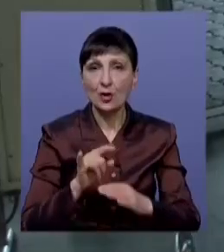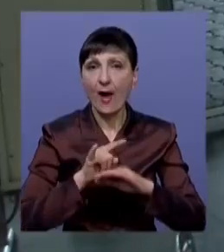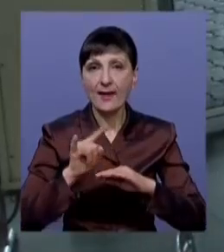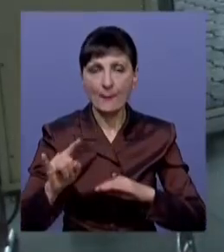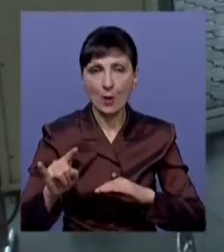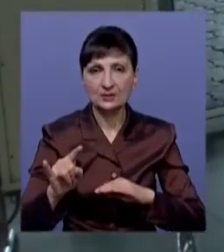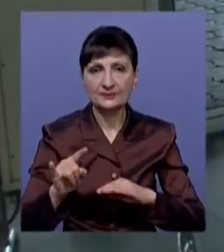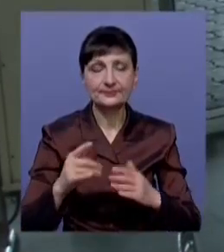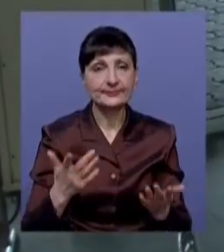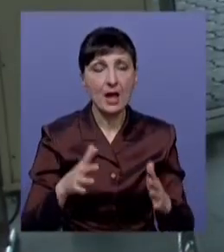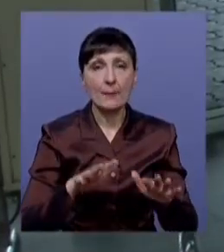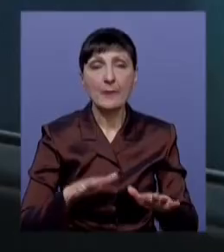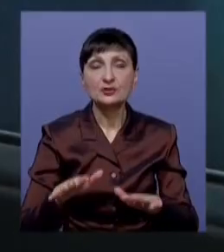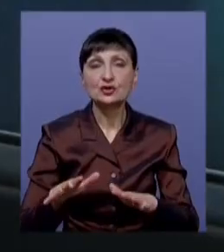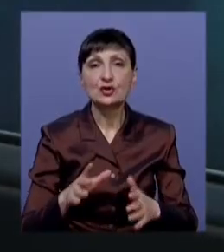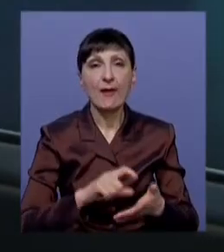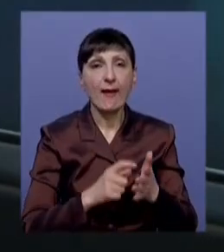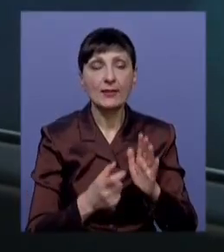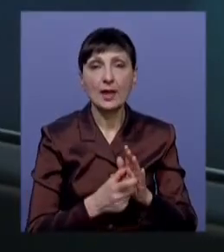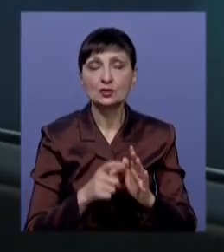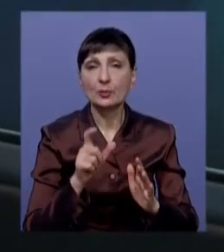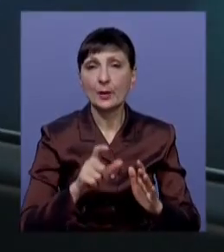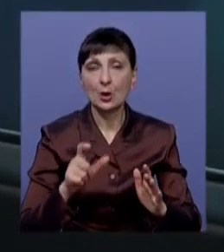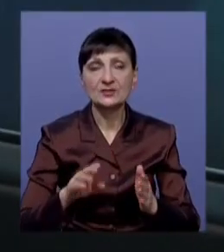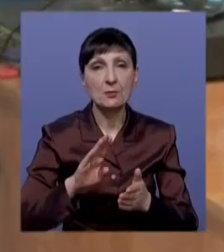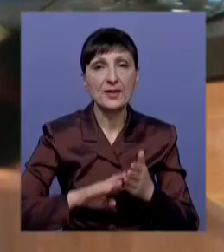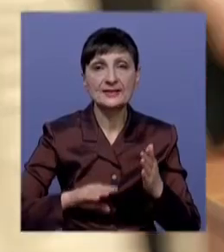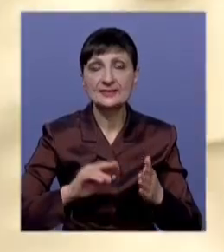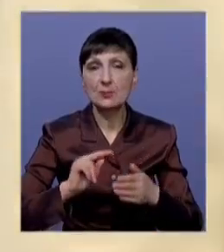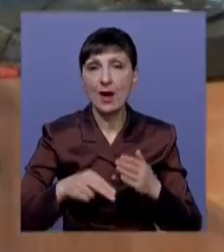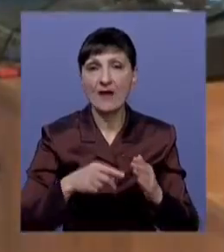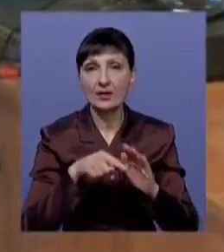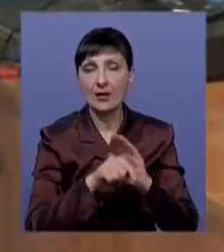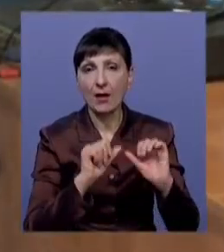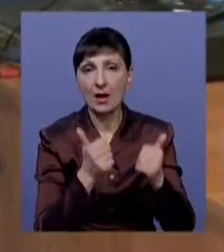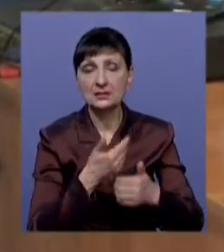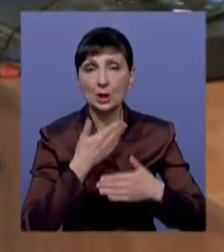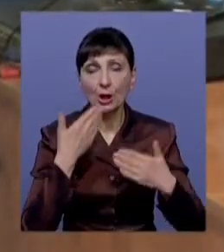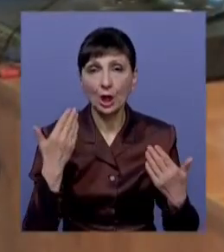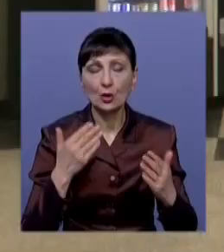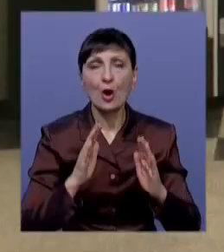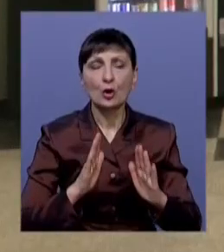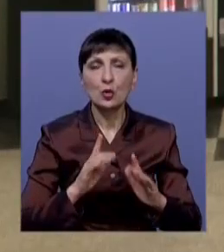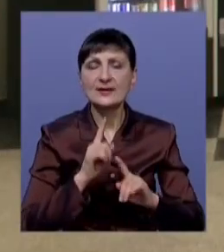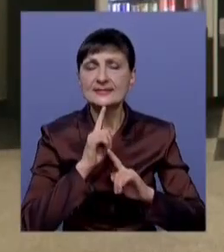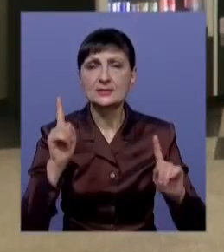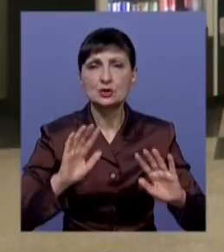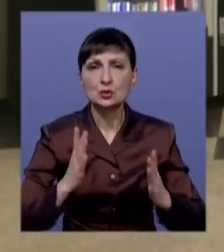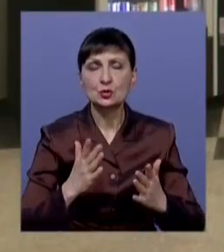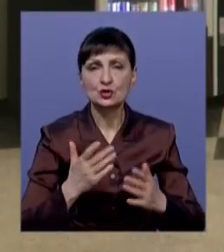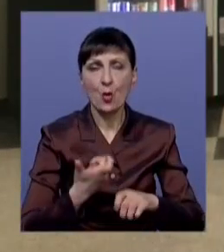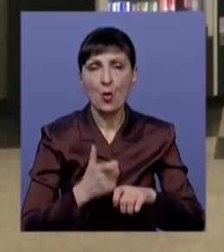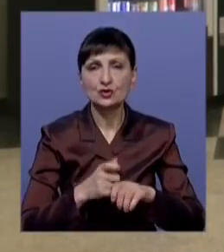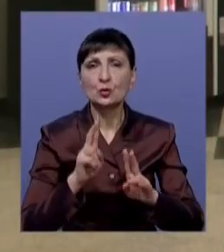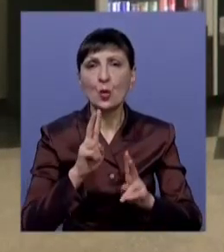гавань не располагает помещениями, чтобы содержать пассажиров без ПЦР-справок на карантине. Только в исключительных случаях при острых